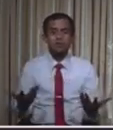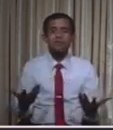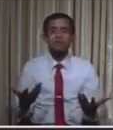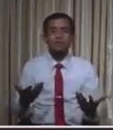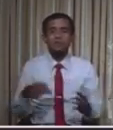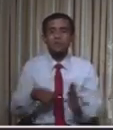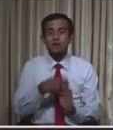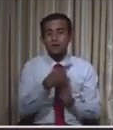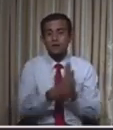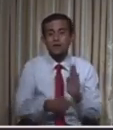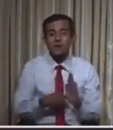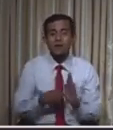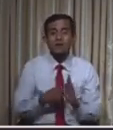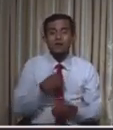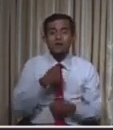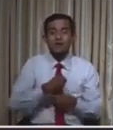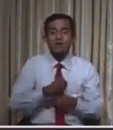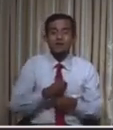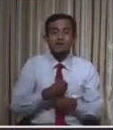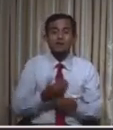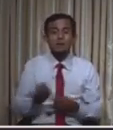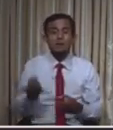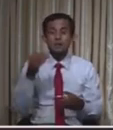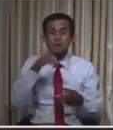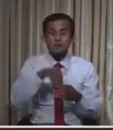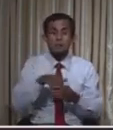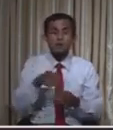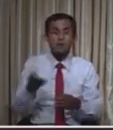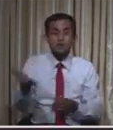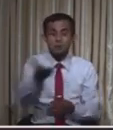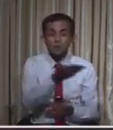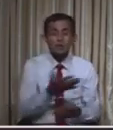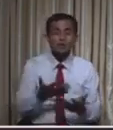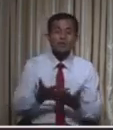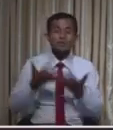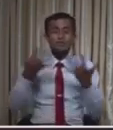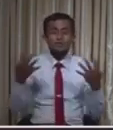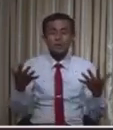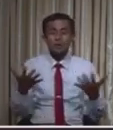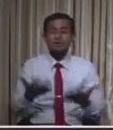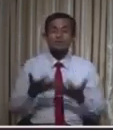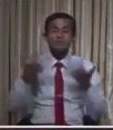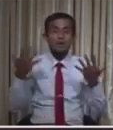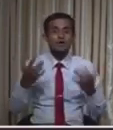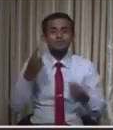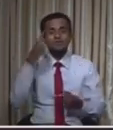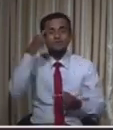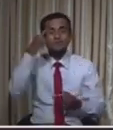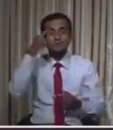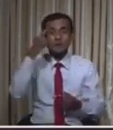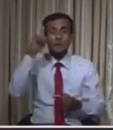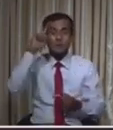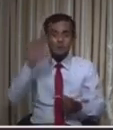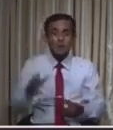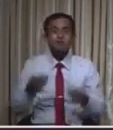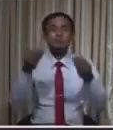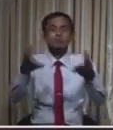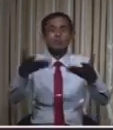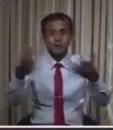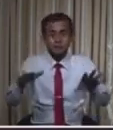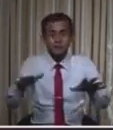මේ රටේ මේ ආණ්ඩුව පත් වෙනකොට මේ ජනතාවට විශාල විශාල සිහිනයක් බලාපොරොත්තුවක් දීලා